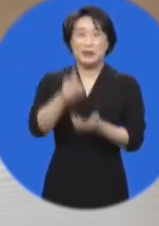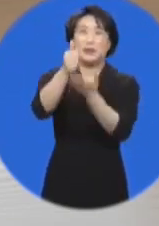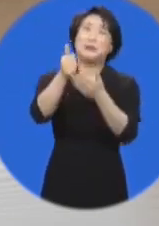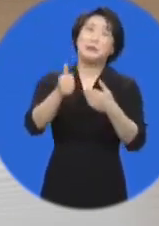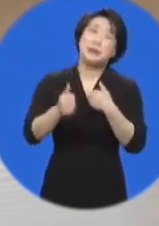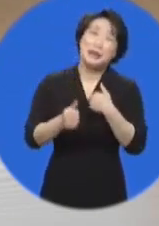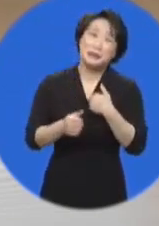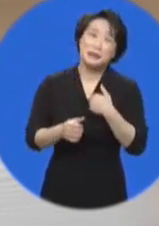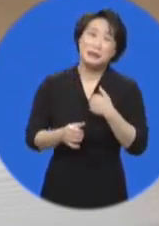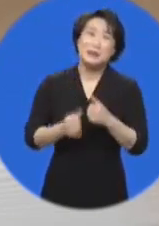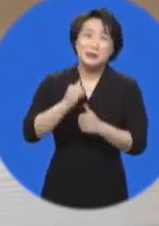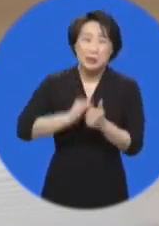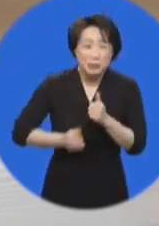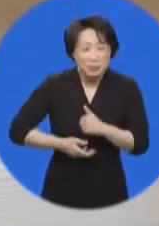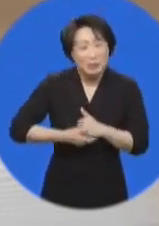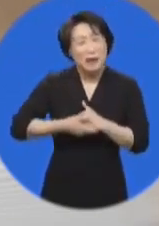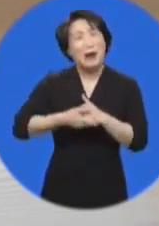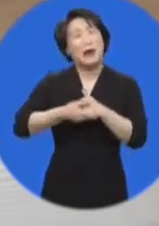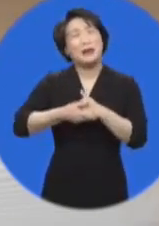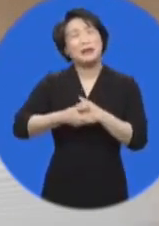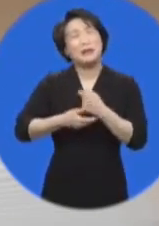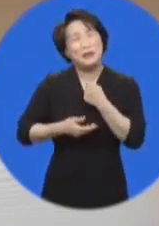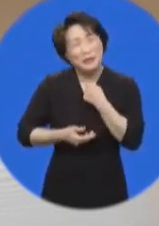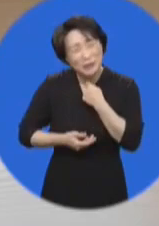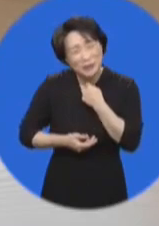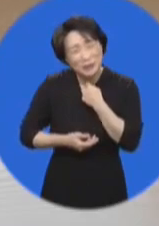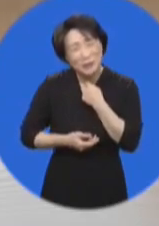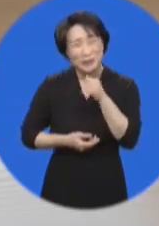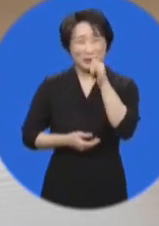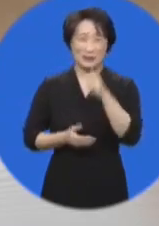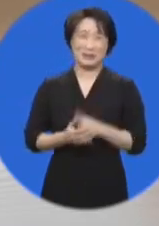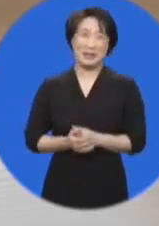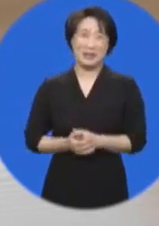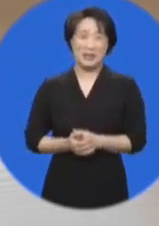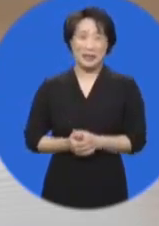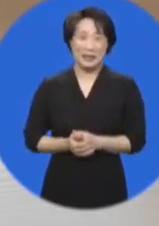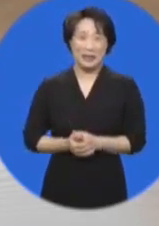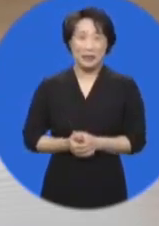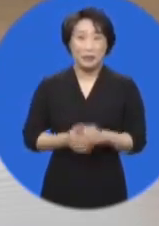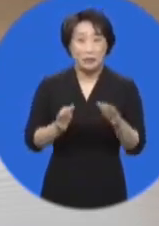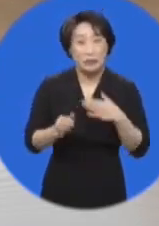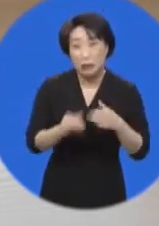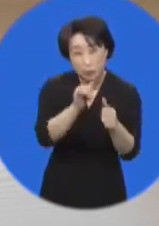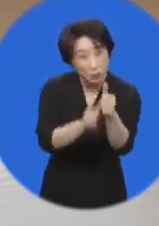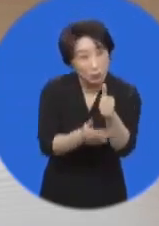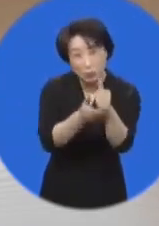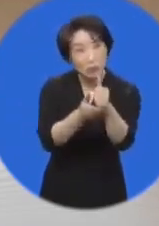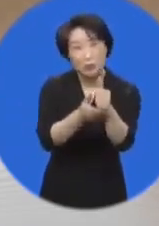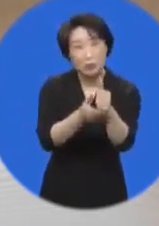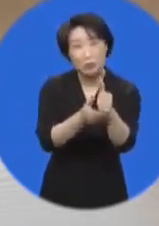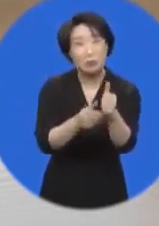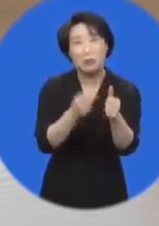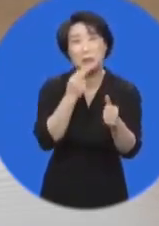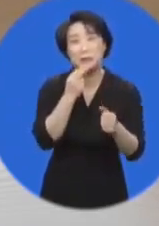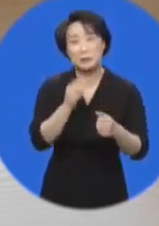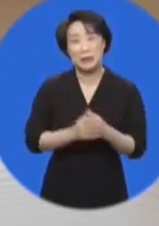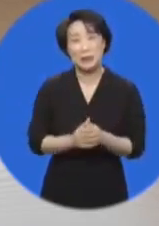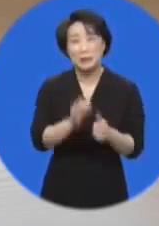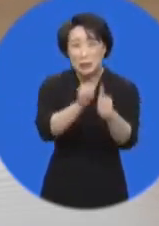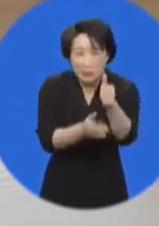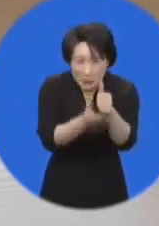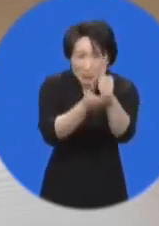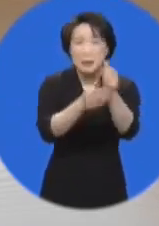주님 나는 섬김 받기를 바라기는 했는데 섬기지 못했습니다.